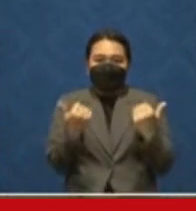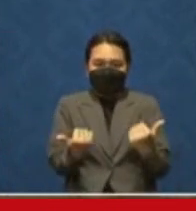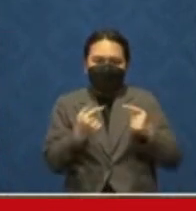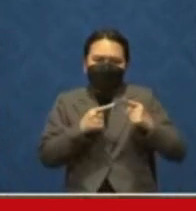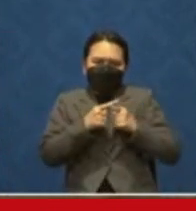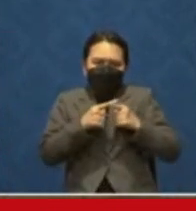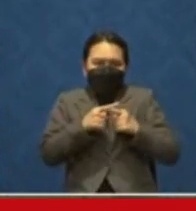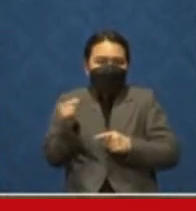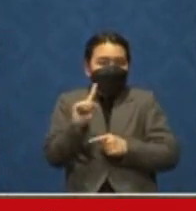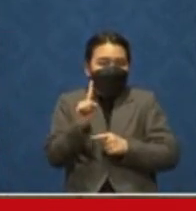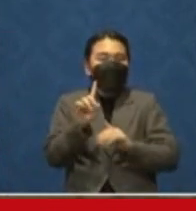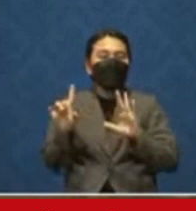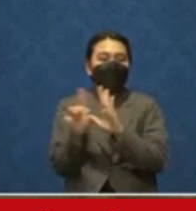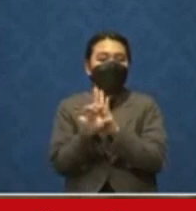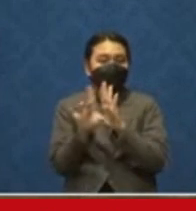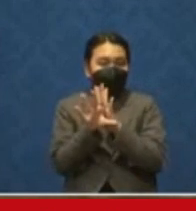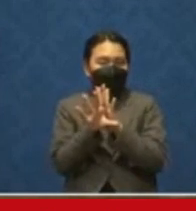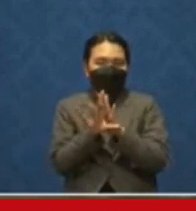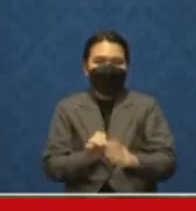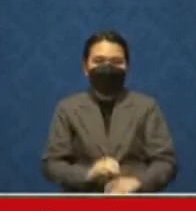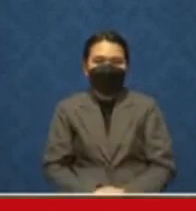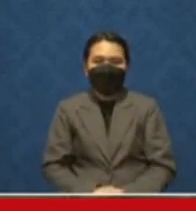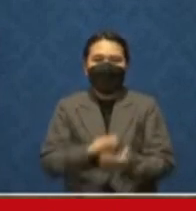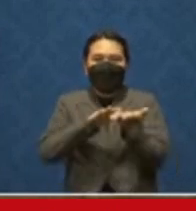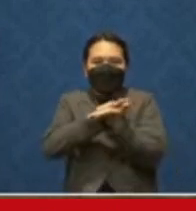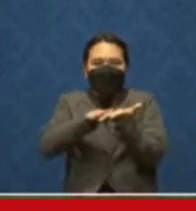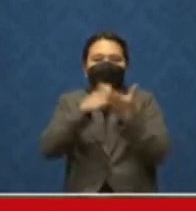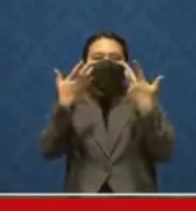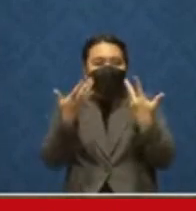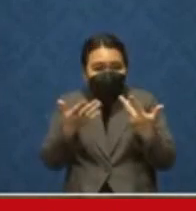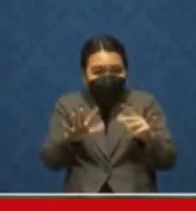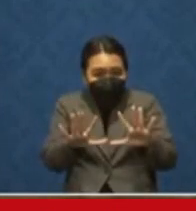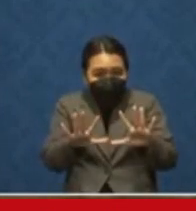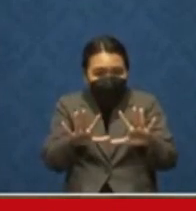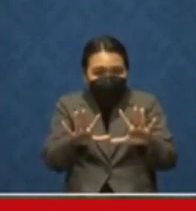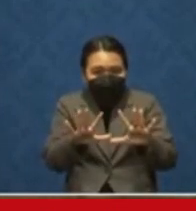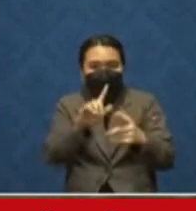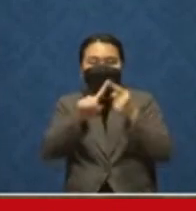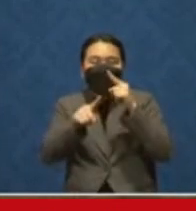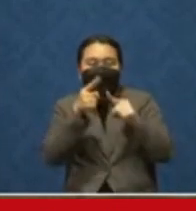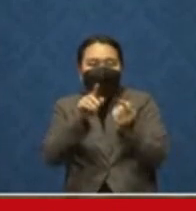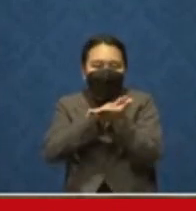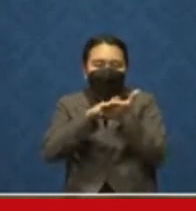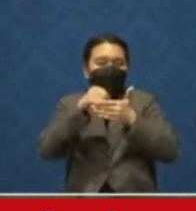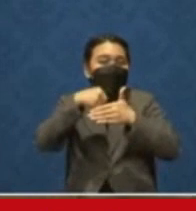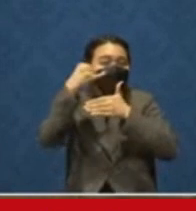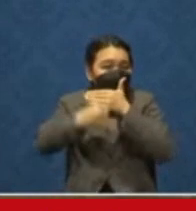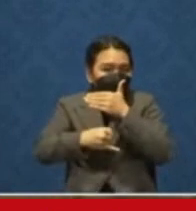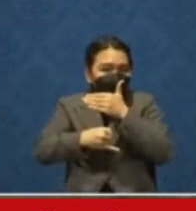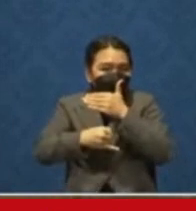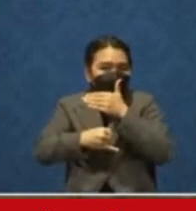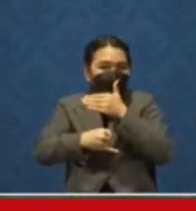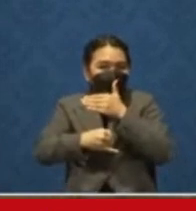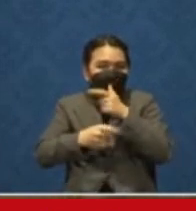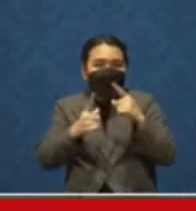ไทยประชาชนใจก็จะรับกรรม 2ก็ไม่ความร่วมมือกับเราก็อย่างที่เป็นมานิแต่ที่เจ็บปวดที่สุดส่ง